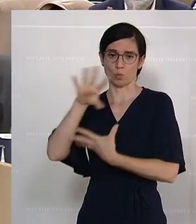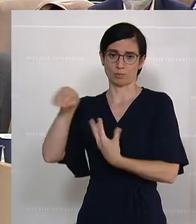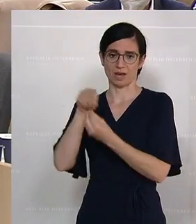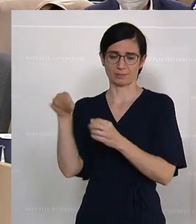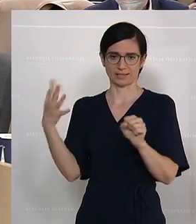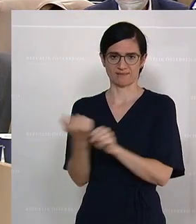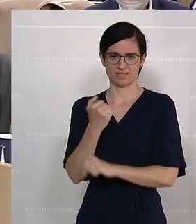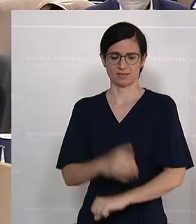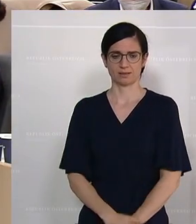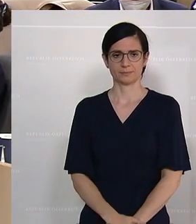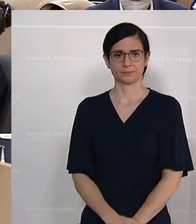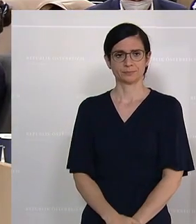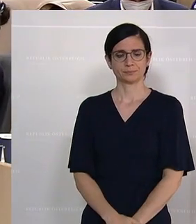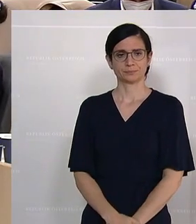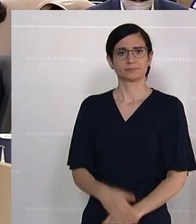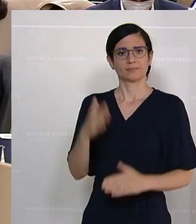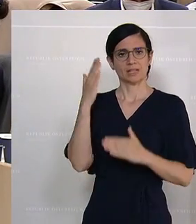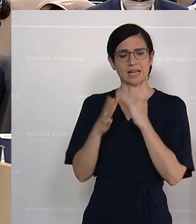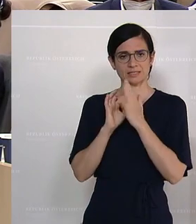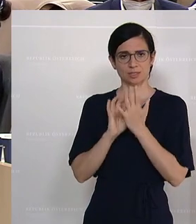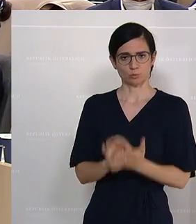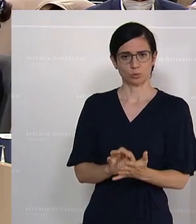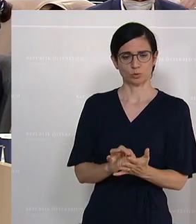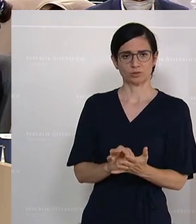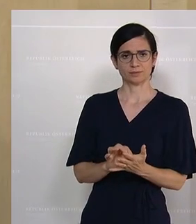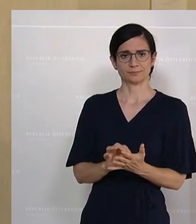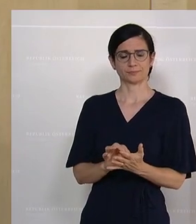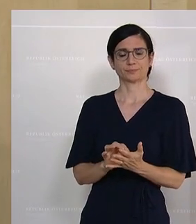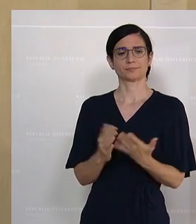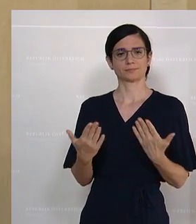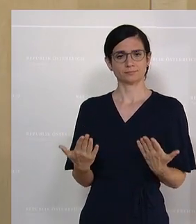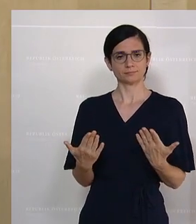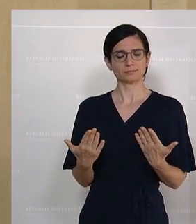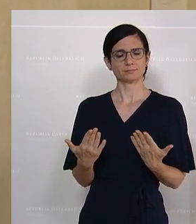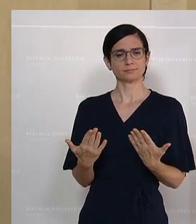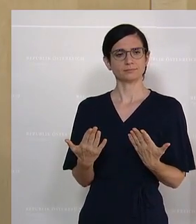letzter punkt um auch danach eine einladen oder die mission vorzunehmen